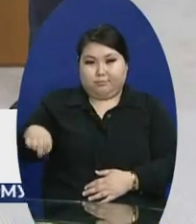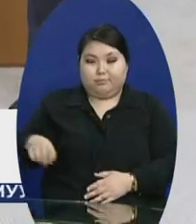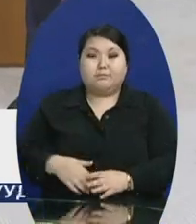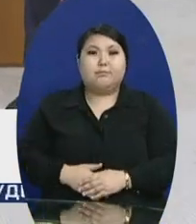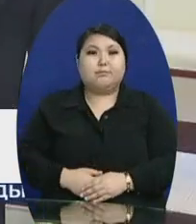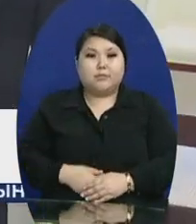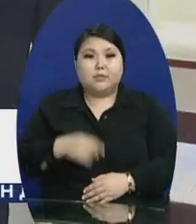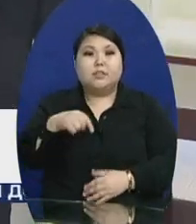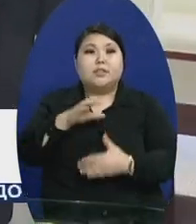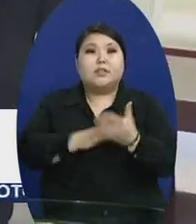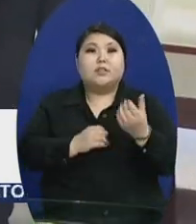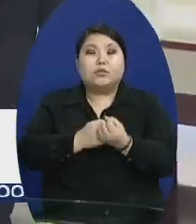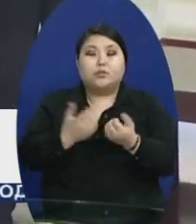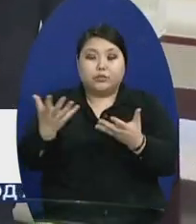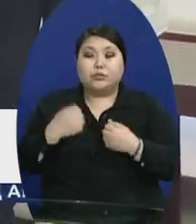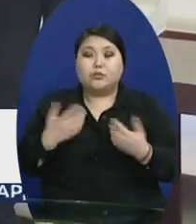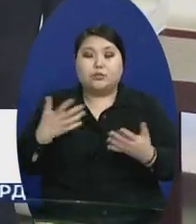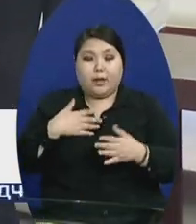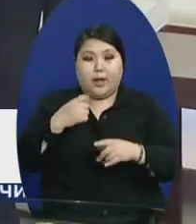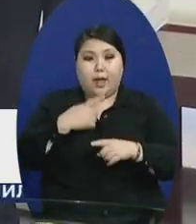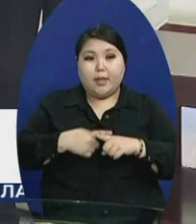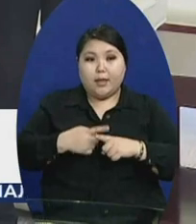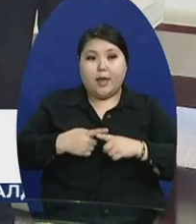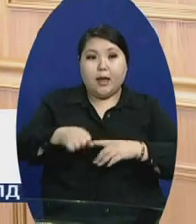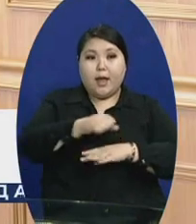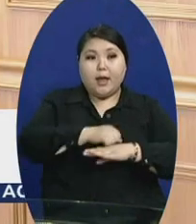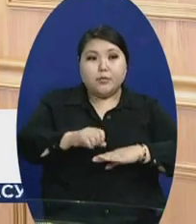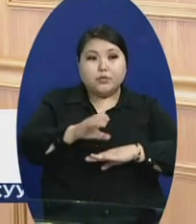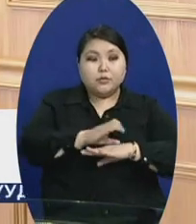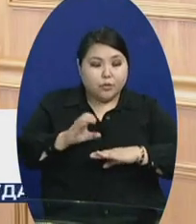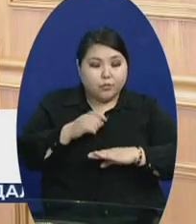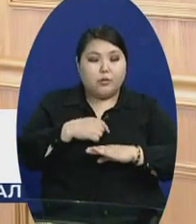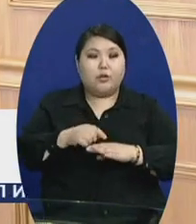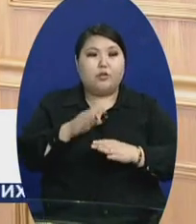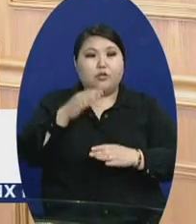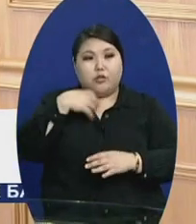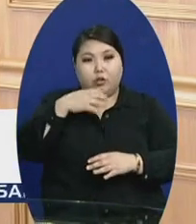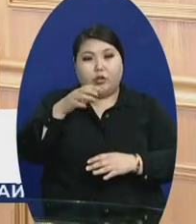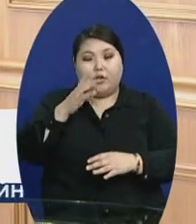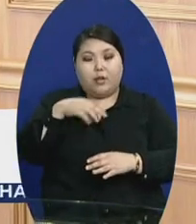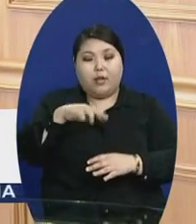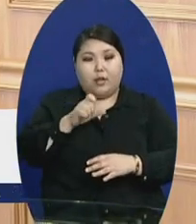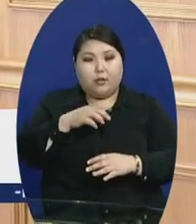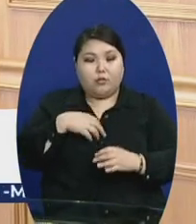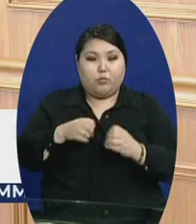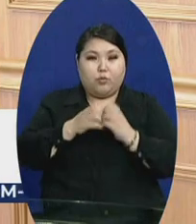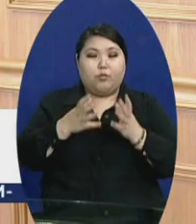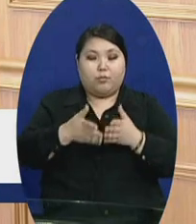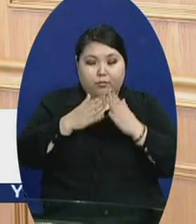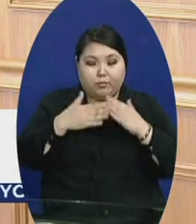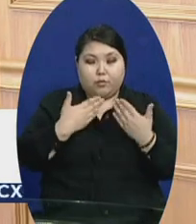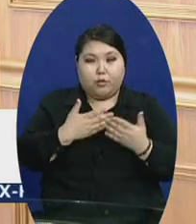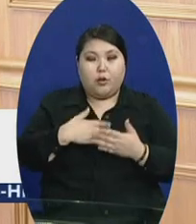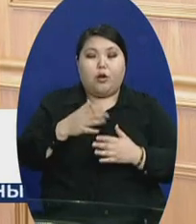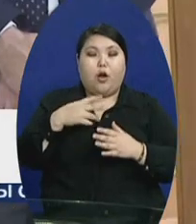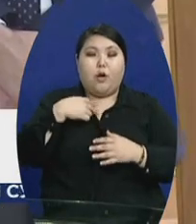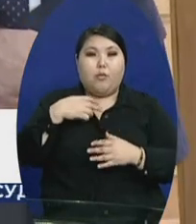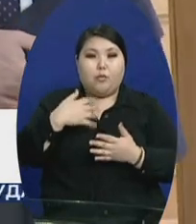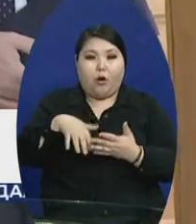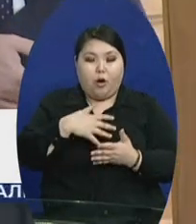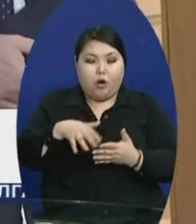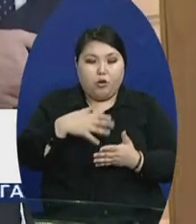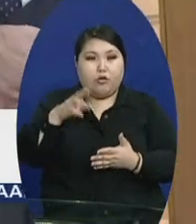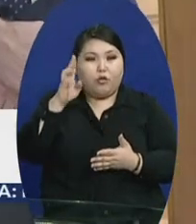Энэ санхүүжилтээр аймаг сумдын төвийн дэд бүтцийг шинжилнэ. Тухайлбал, бахир ус цэвэрлэх байгууламж барих, орон сууц барих, сургууль эмнэлгүүдийн